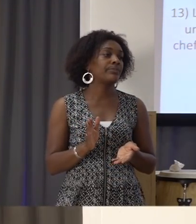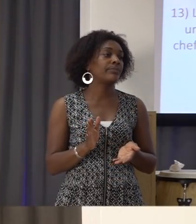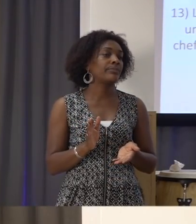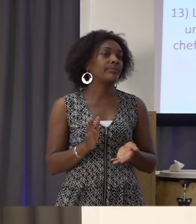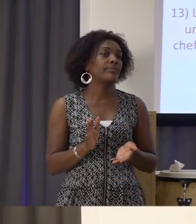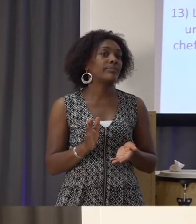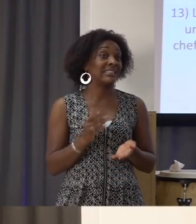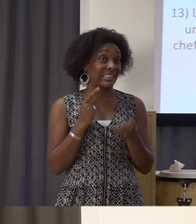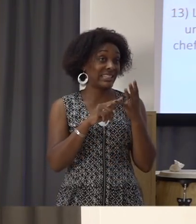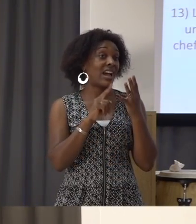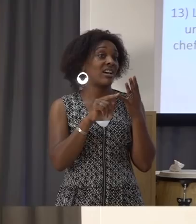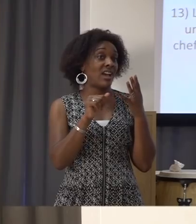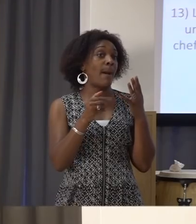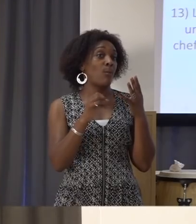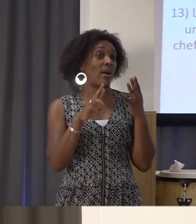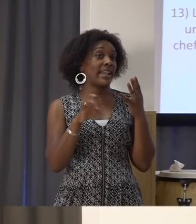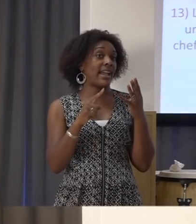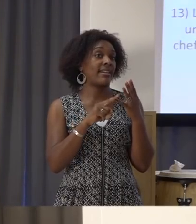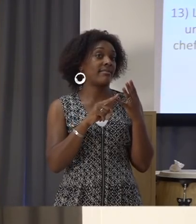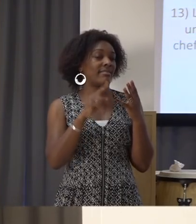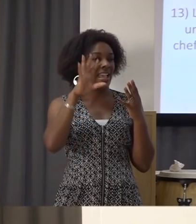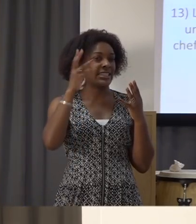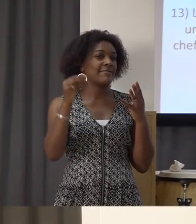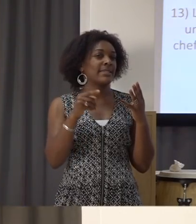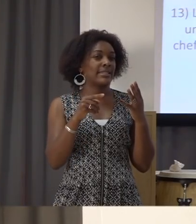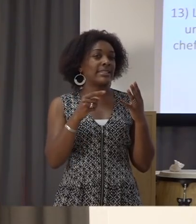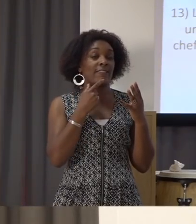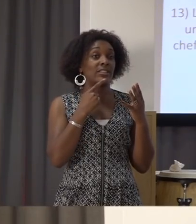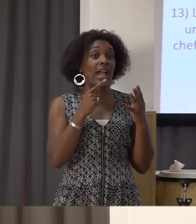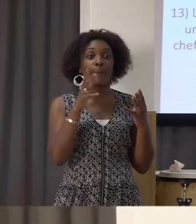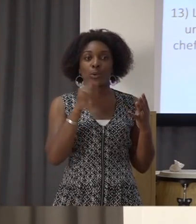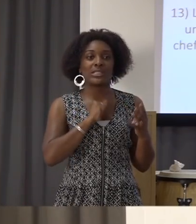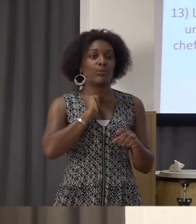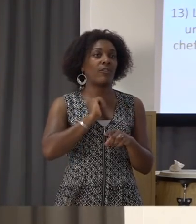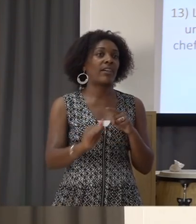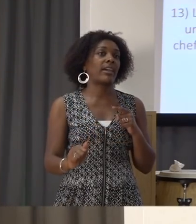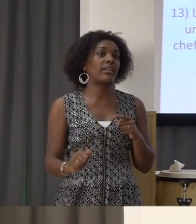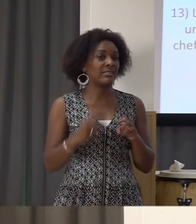L'esprit des Amoréens est aussi appelé l'esprit de non-accomplissement.